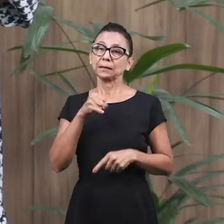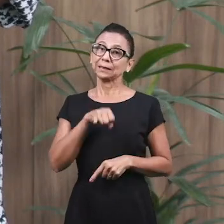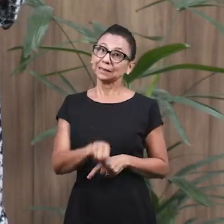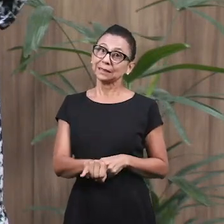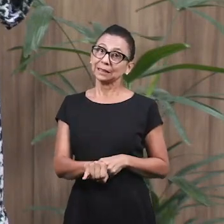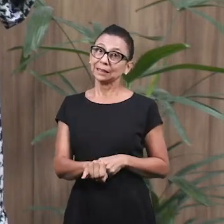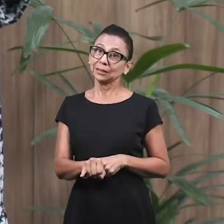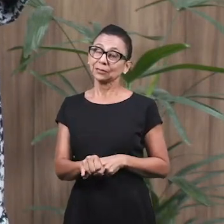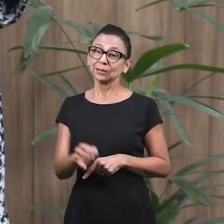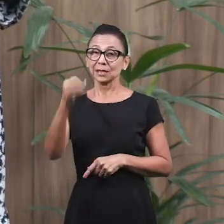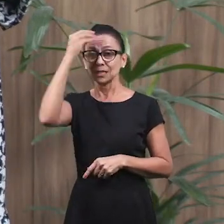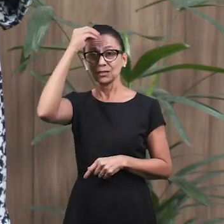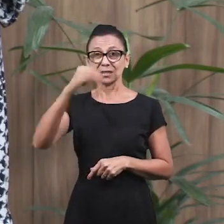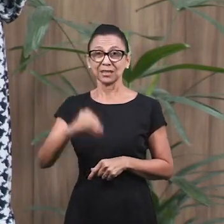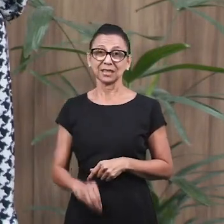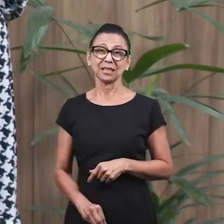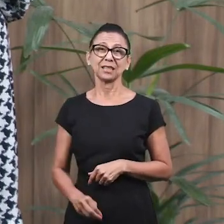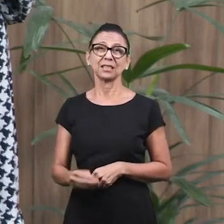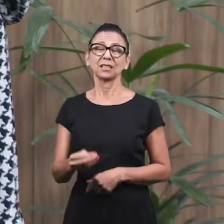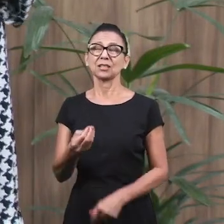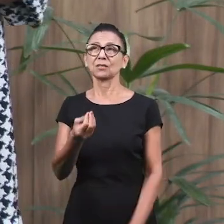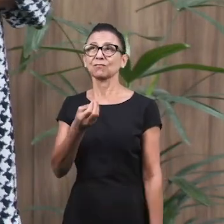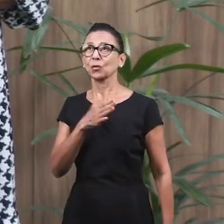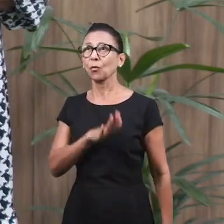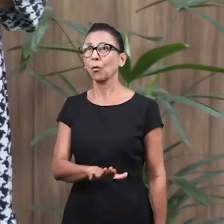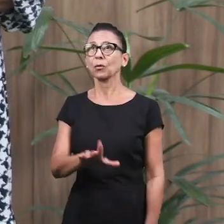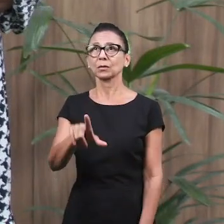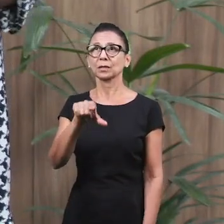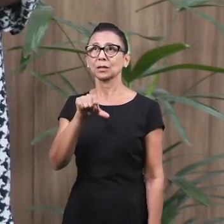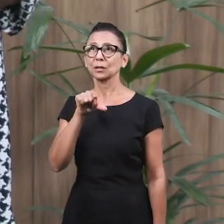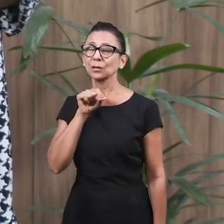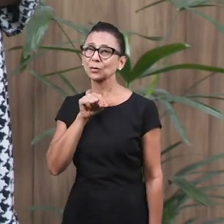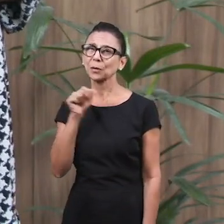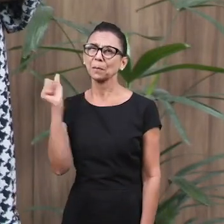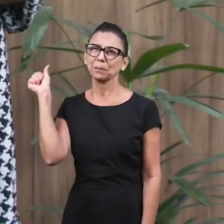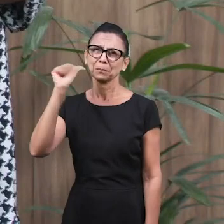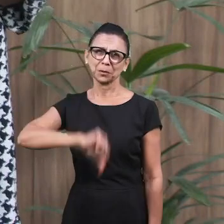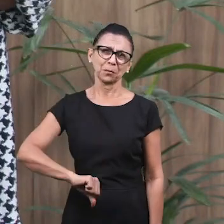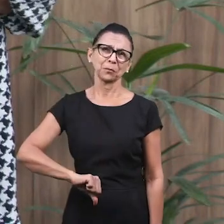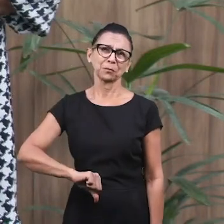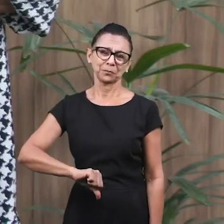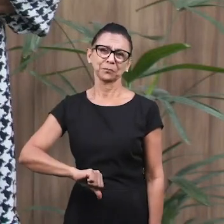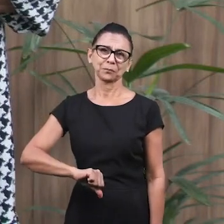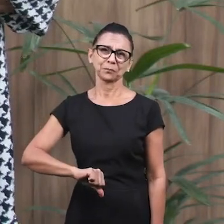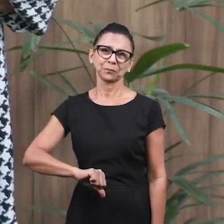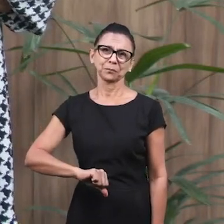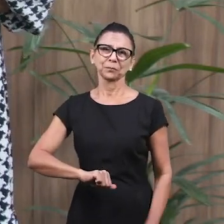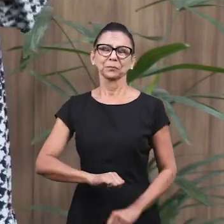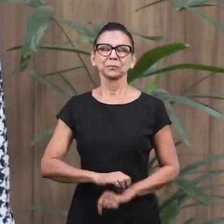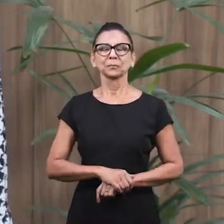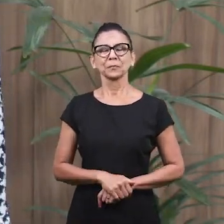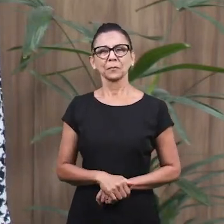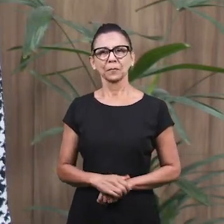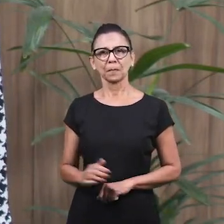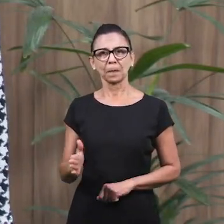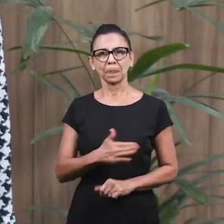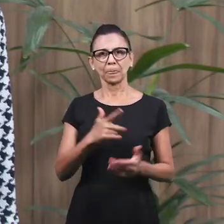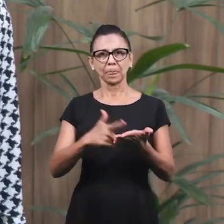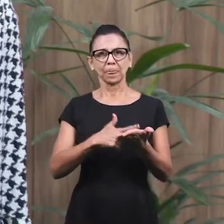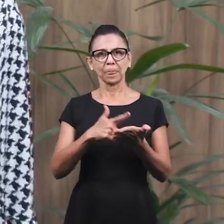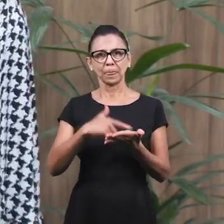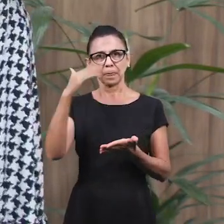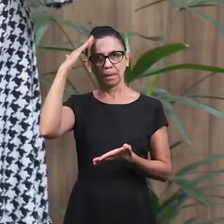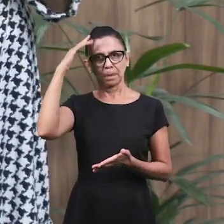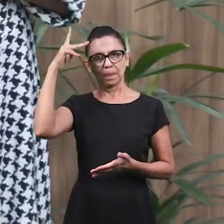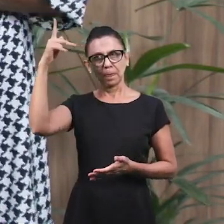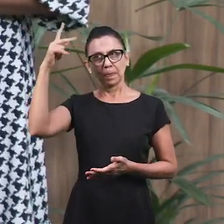них мы учимся и посвящаем себя. Но если вы не рады своему выбору профессии, то это дело усложняет